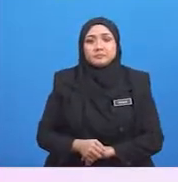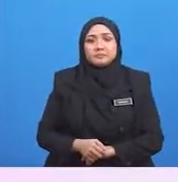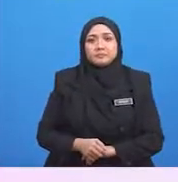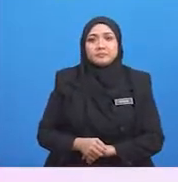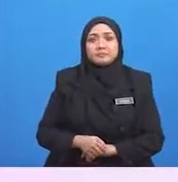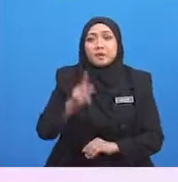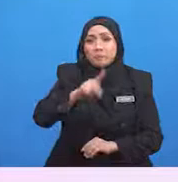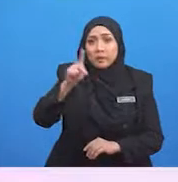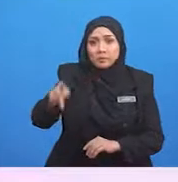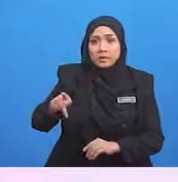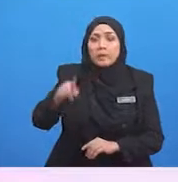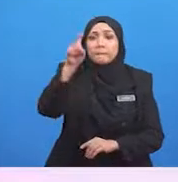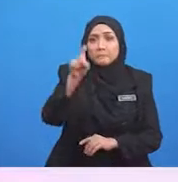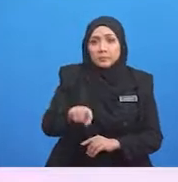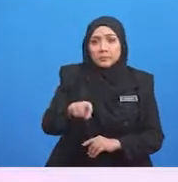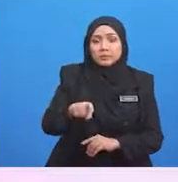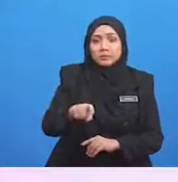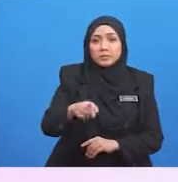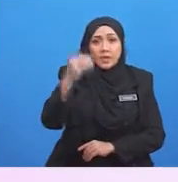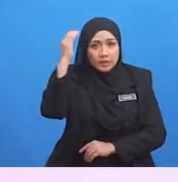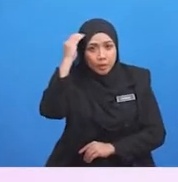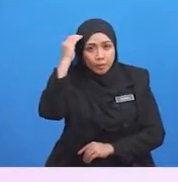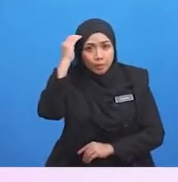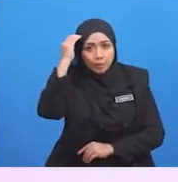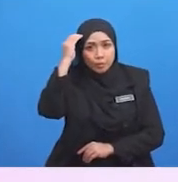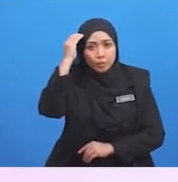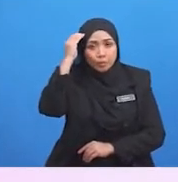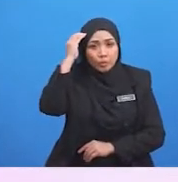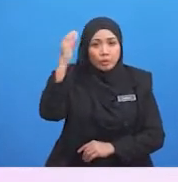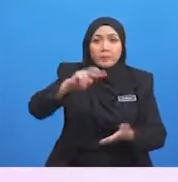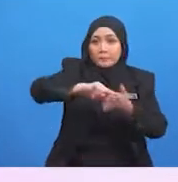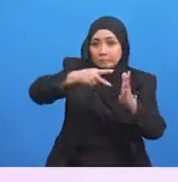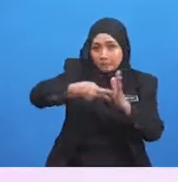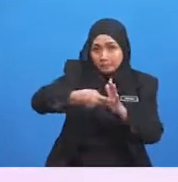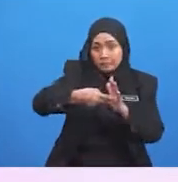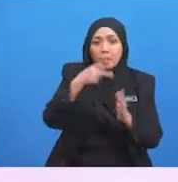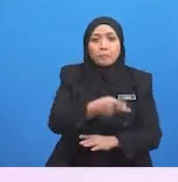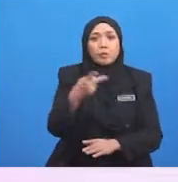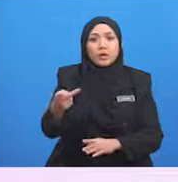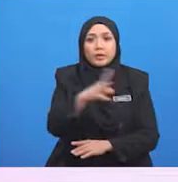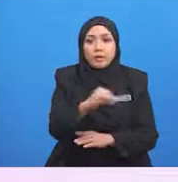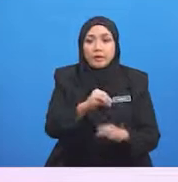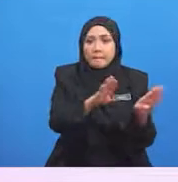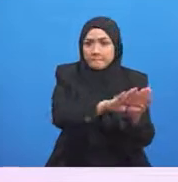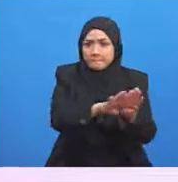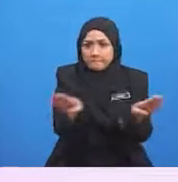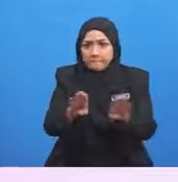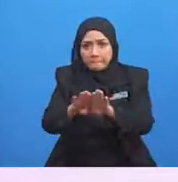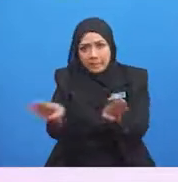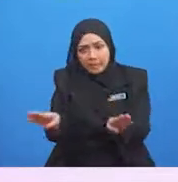perlu mampu untuk mentakrifkan maksud produk dan membandingkan